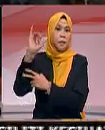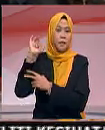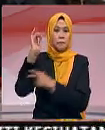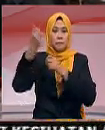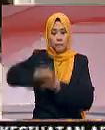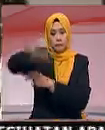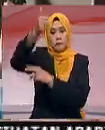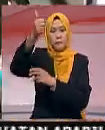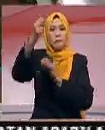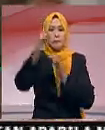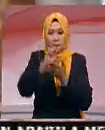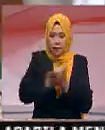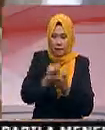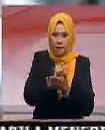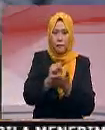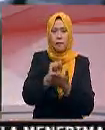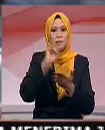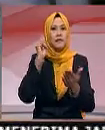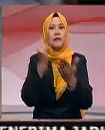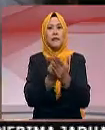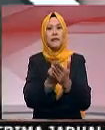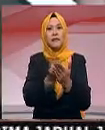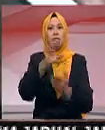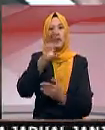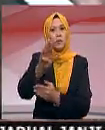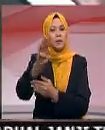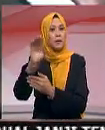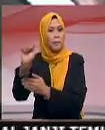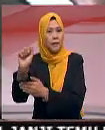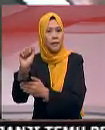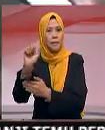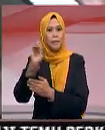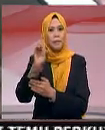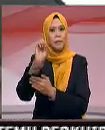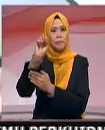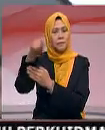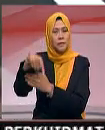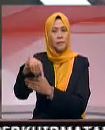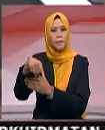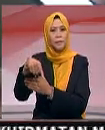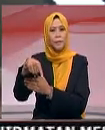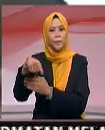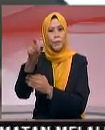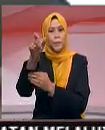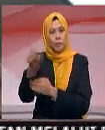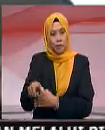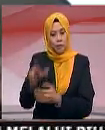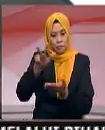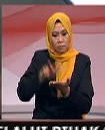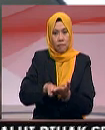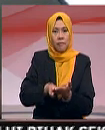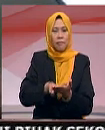bagian siasatan dan perundangan jabatan siasatan jenayah Bukit aman di CV mirror Farid El atrash Wahid